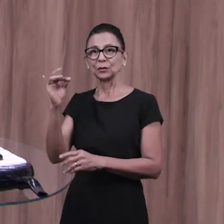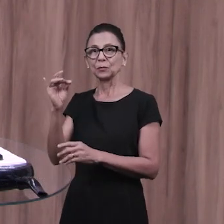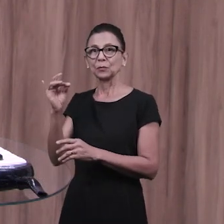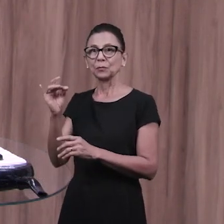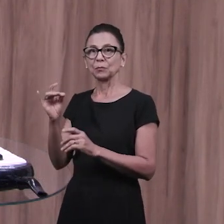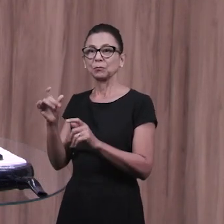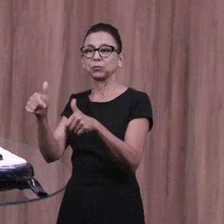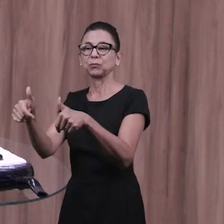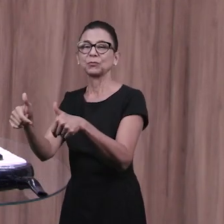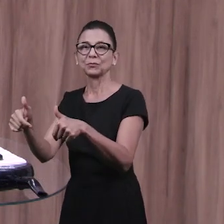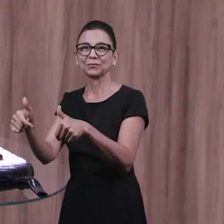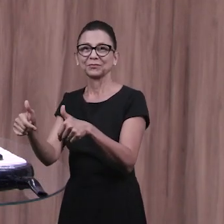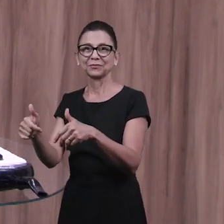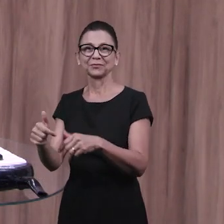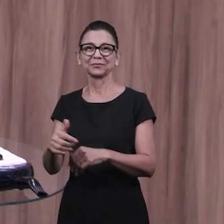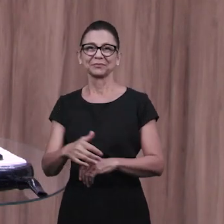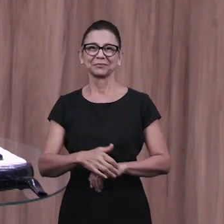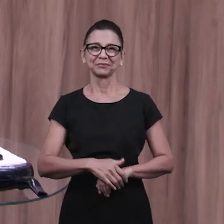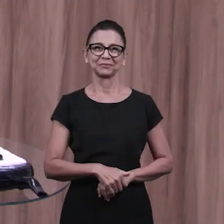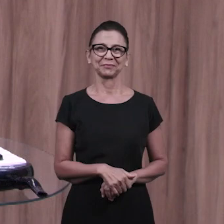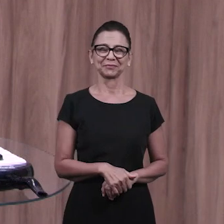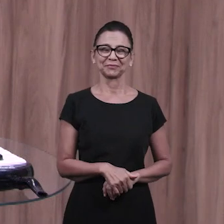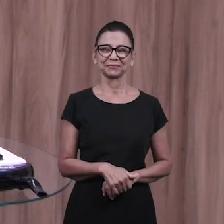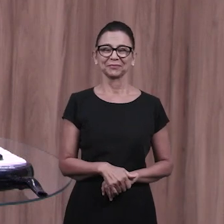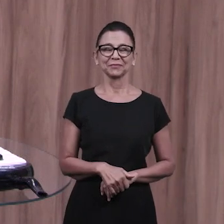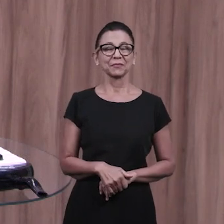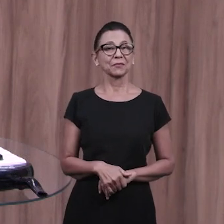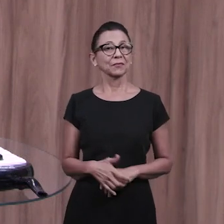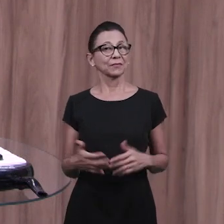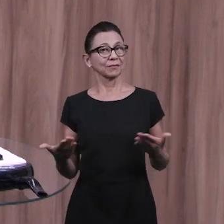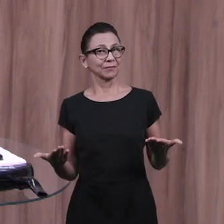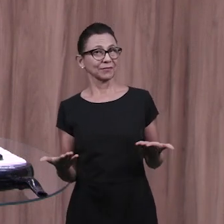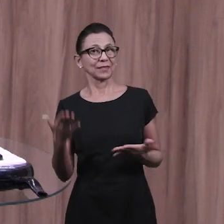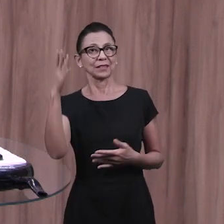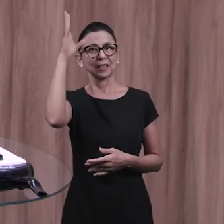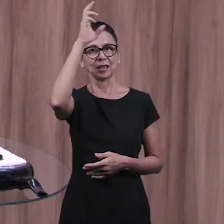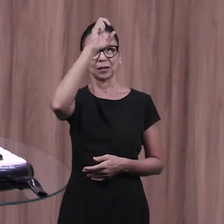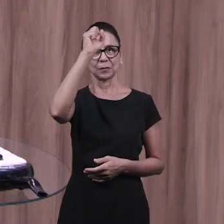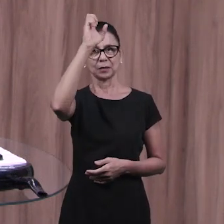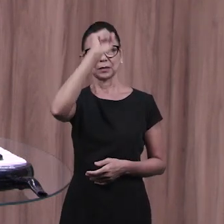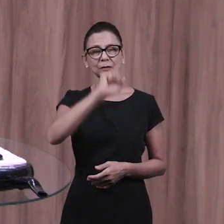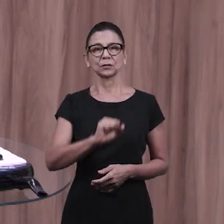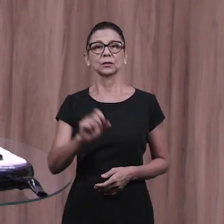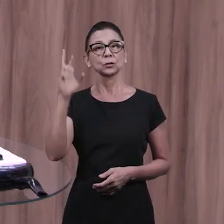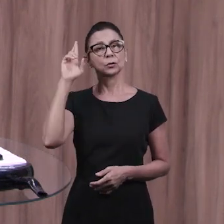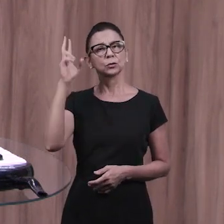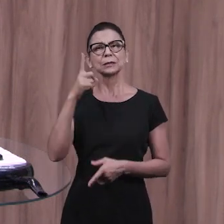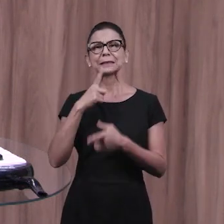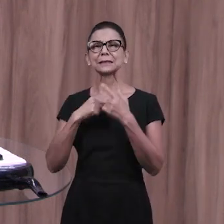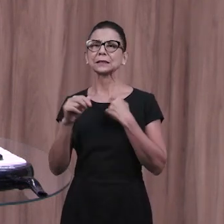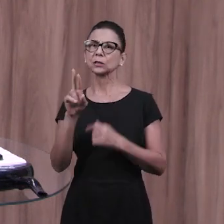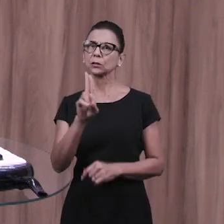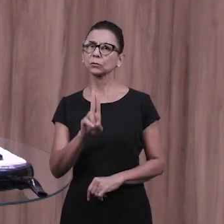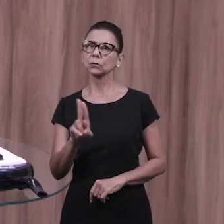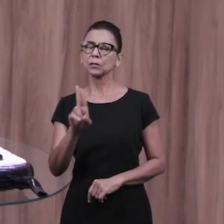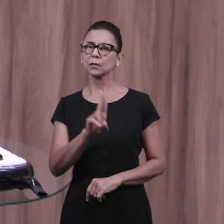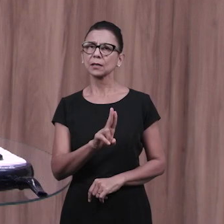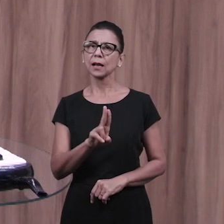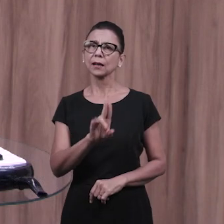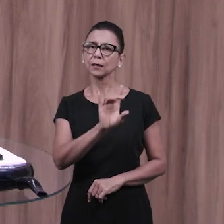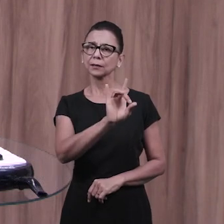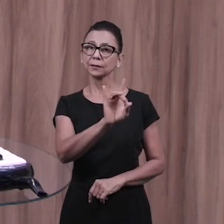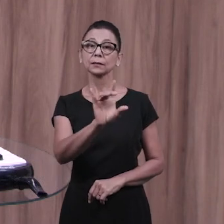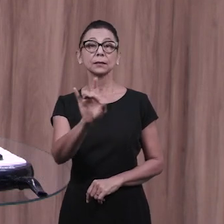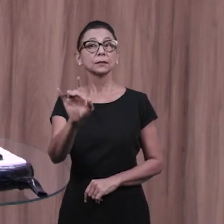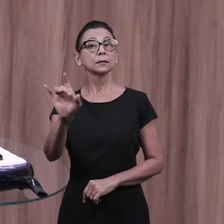David. Aujourd'hui, nous apprenons que le Seigneur, il veut nous utiliser. Et ainsi comme lui, il a appelé